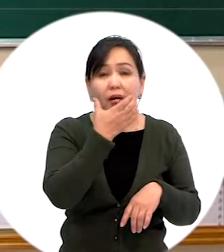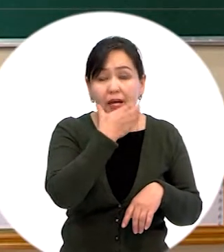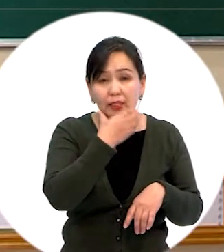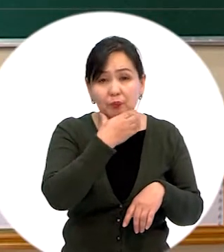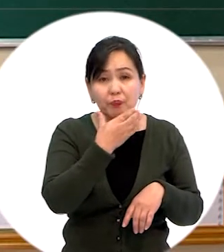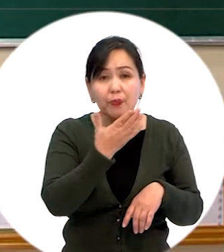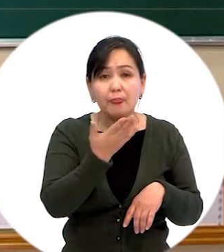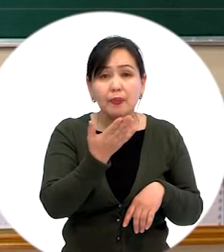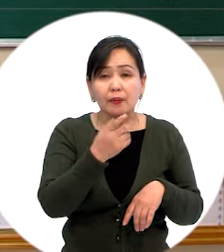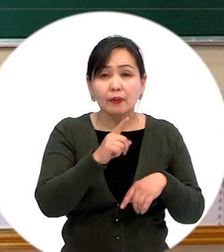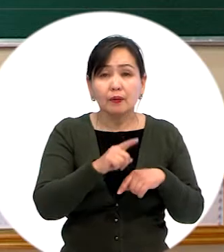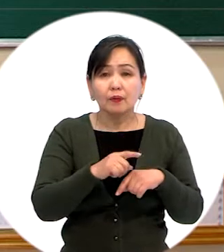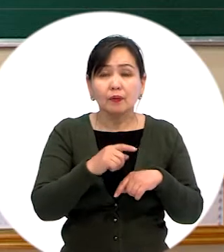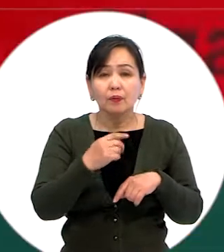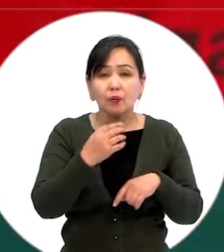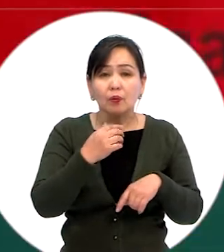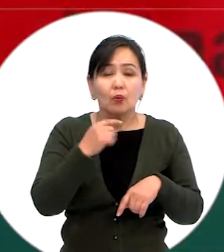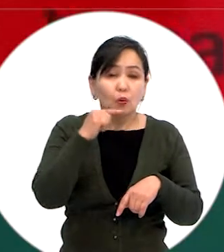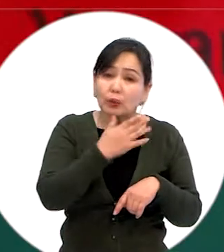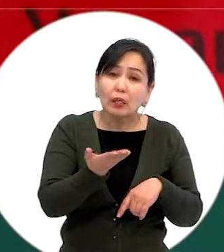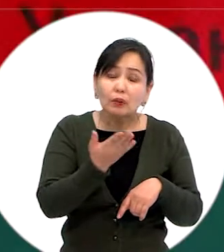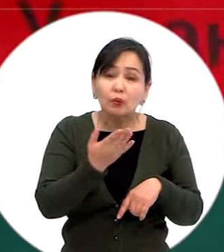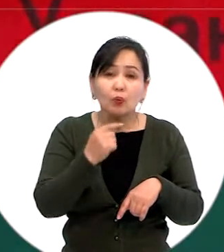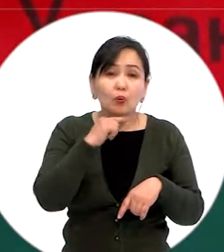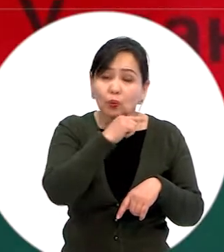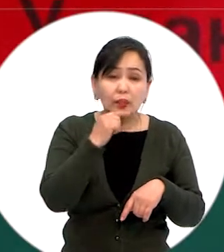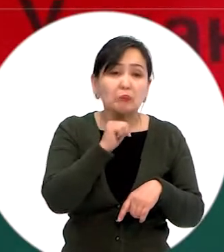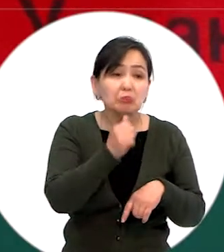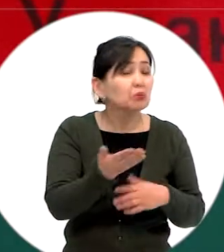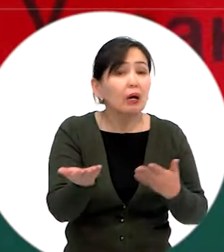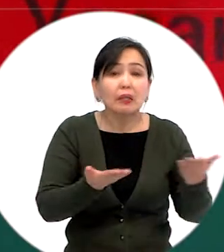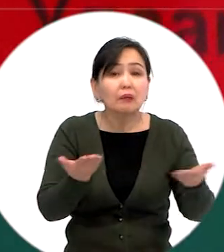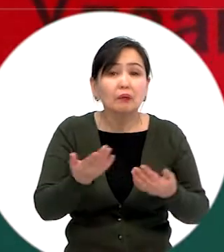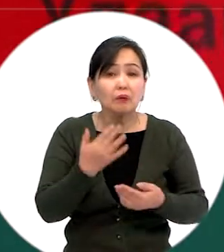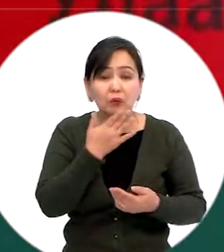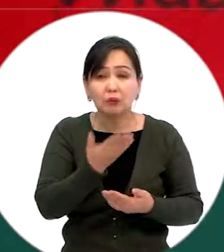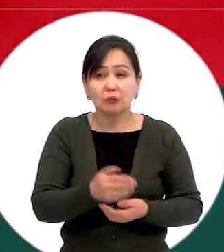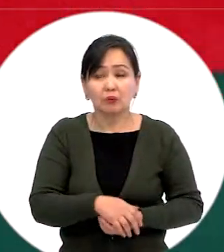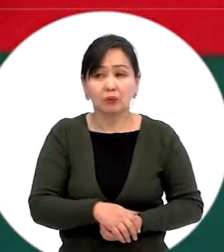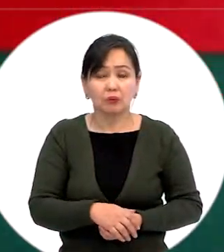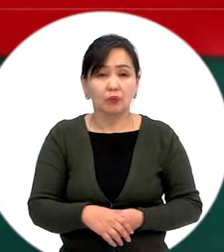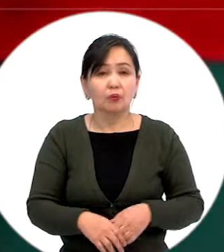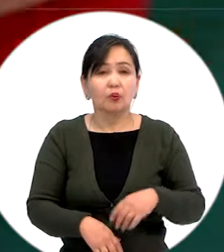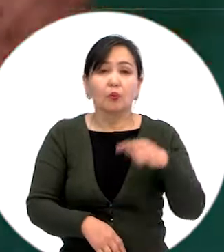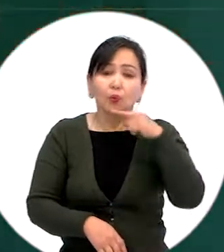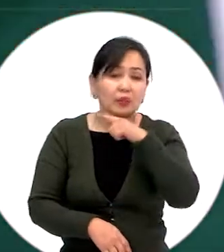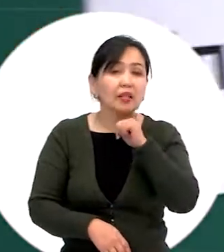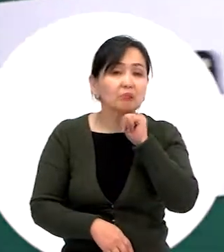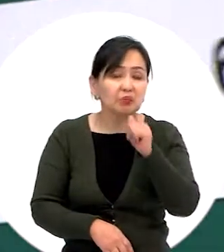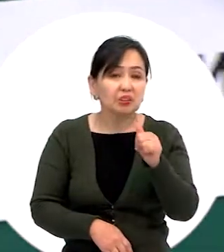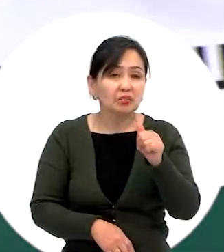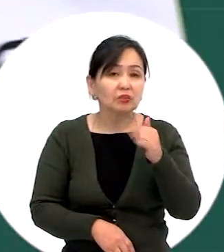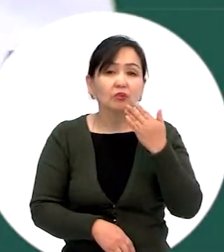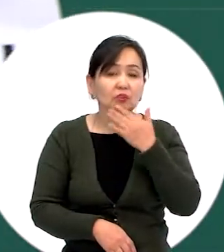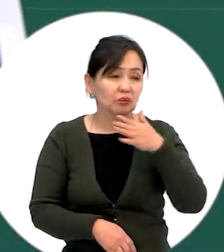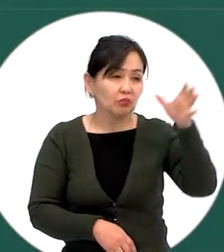алим. За, ногоон алим улаан өнгөтэй юу? Улаан биш өнгөтэй юу? За, улаан биш